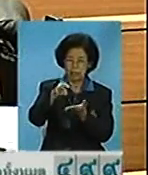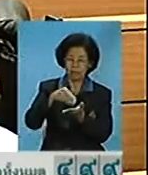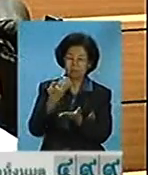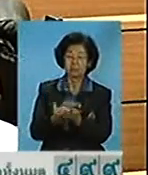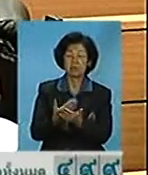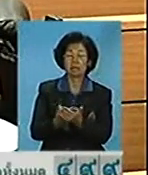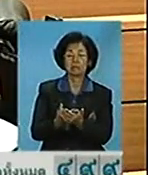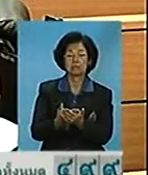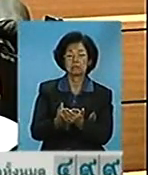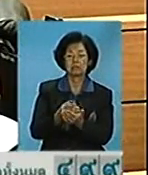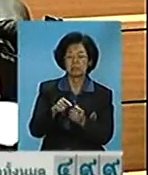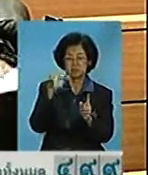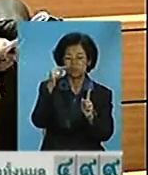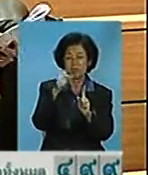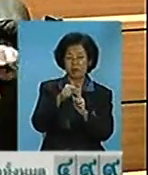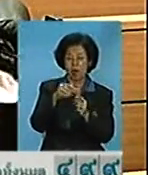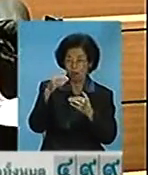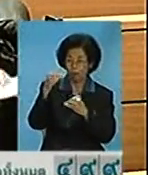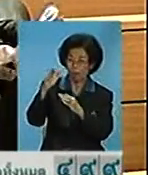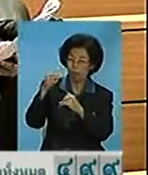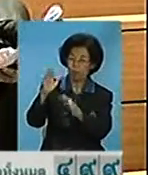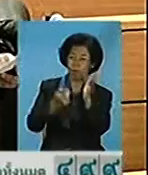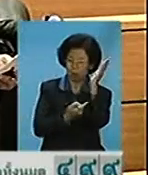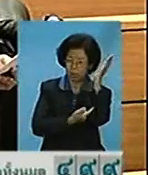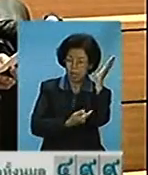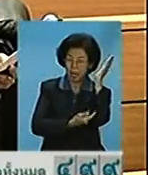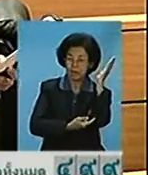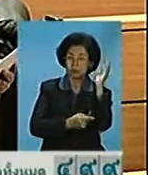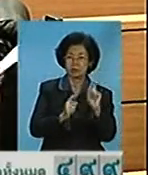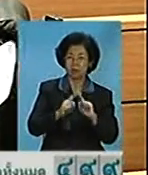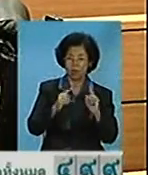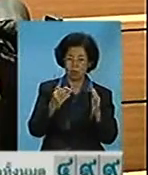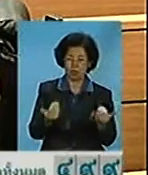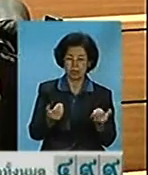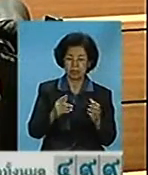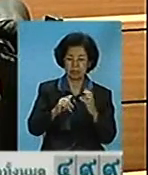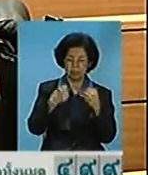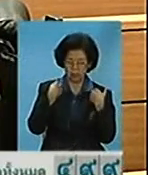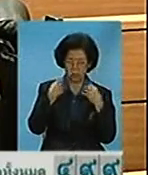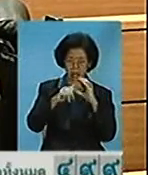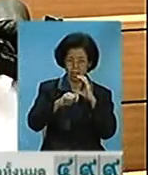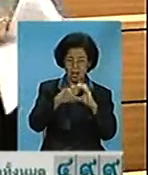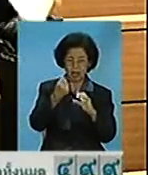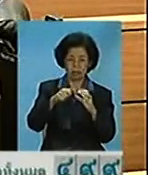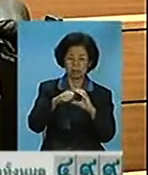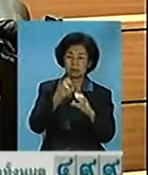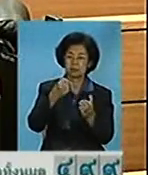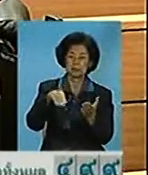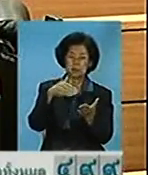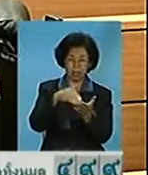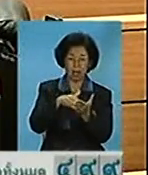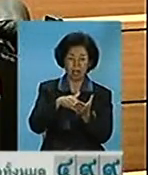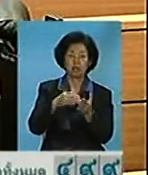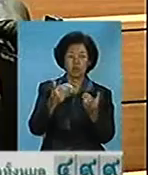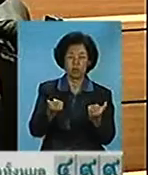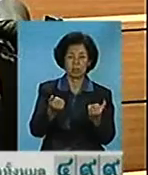ฉยๆแต่วันนี้ท่านตั้งตลาดกลางยางพาราขึ้นมาแสดงว่าวันนี้ทั่วประเทศจะต้